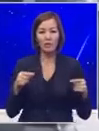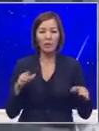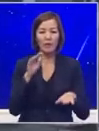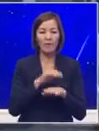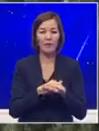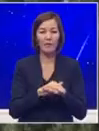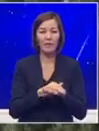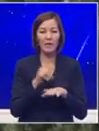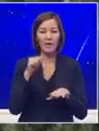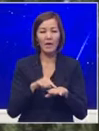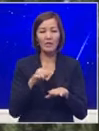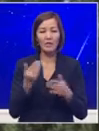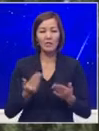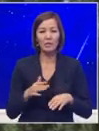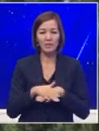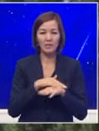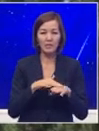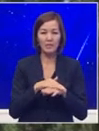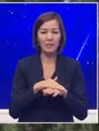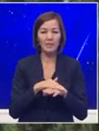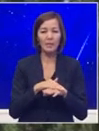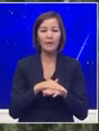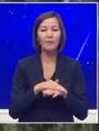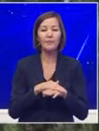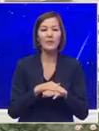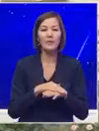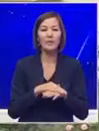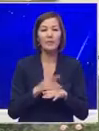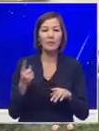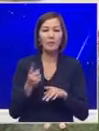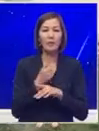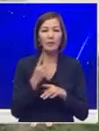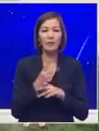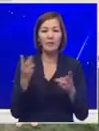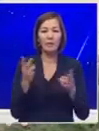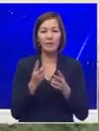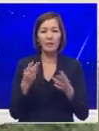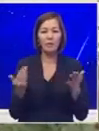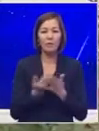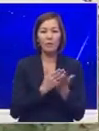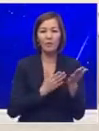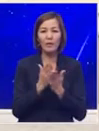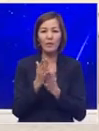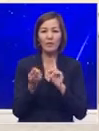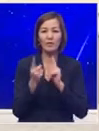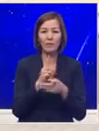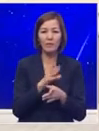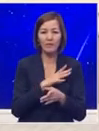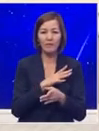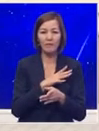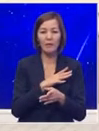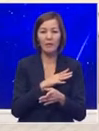факторы отразились на жизни простых казахстанцев в этой ситуации как глоток свежего воздуха необходимы новые политические преобразования